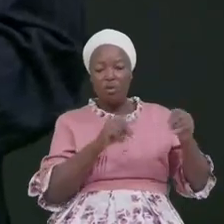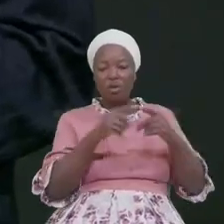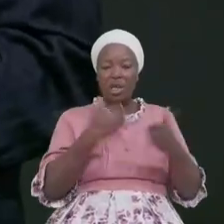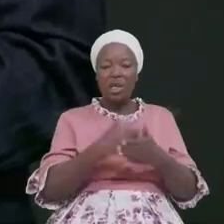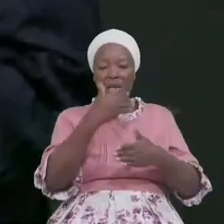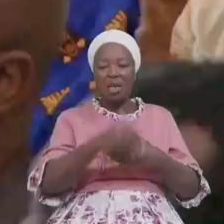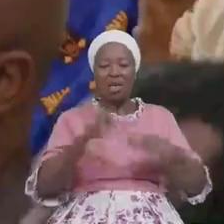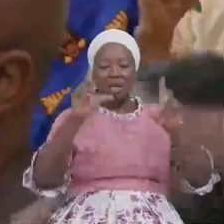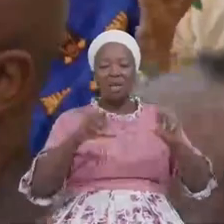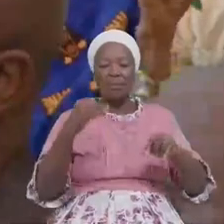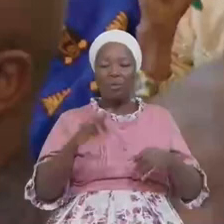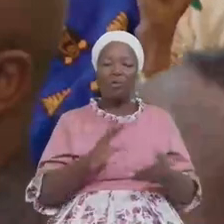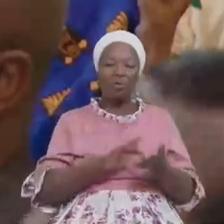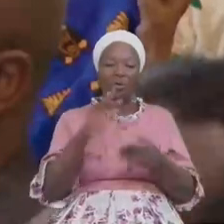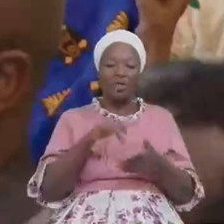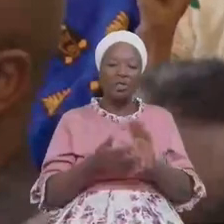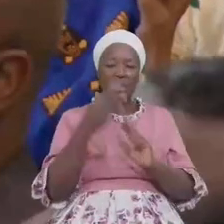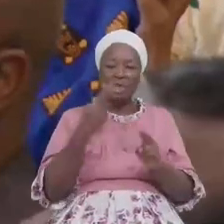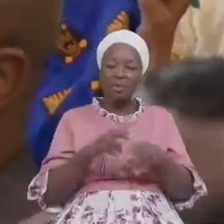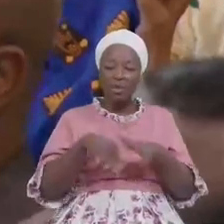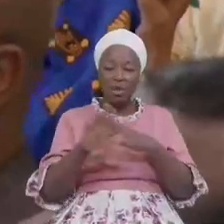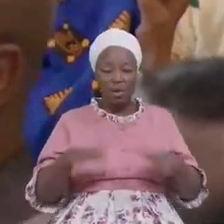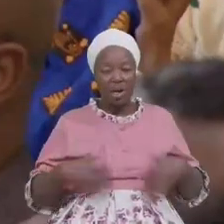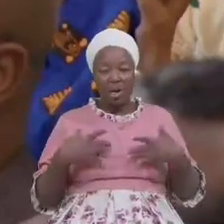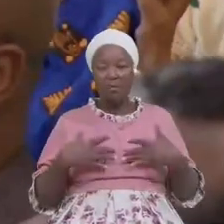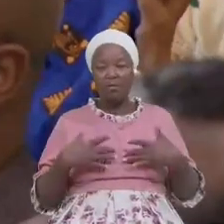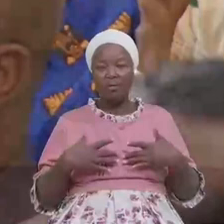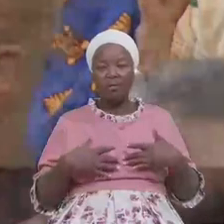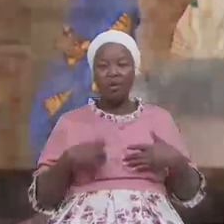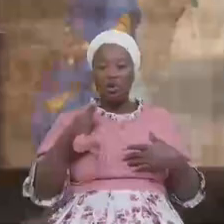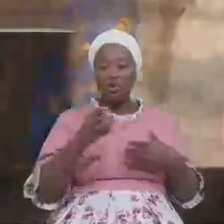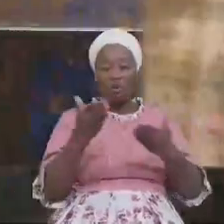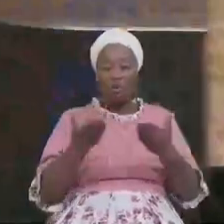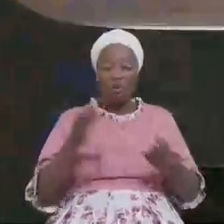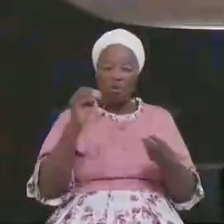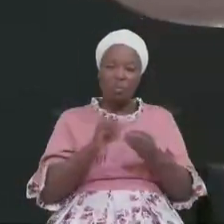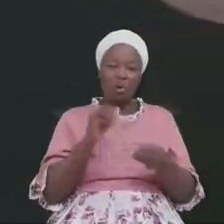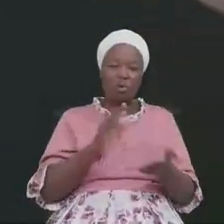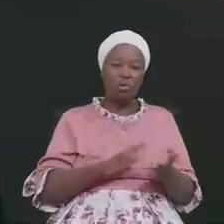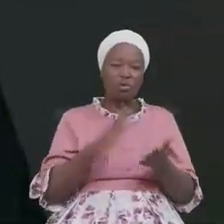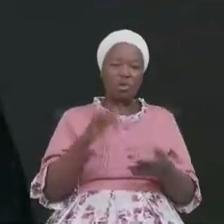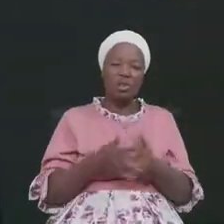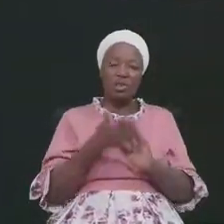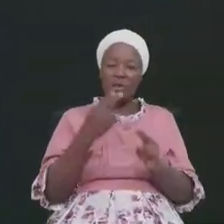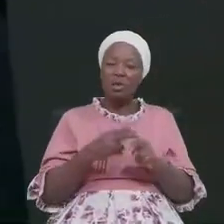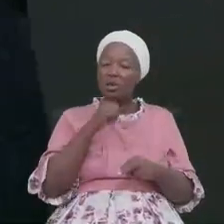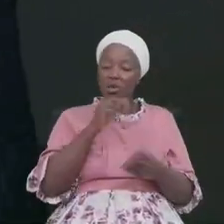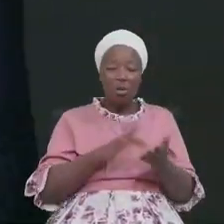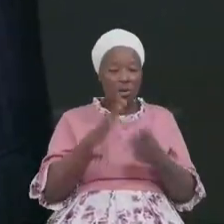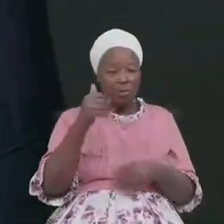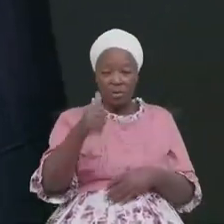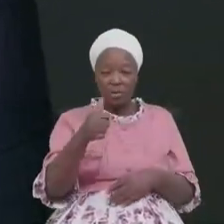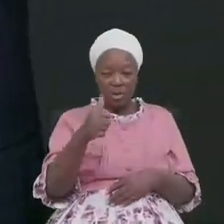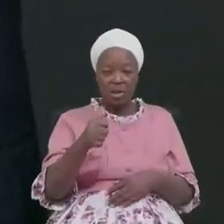gloire. Dans ta vie, tu veux plus de gloire. Pas la gloire pour toi-même, mais la gloire pour